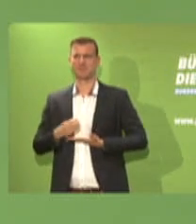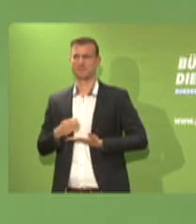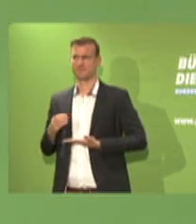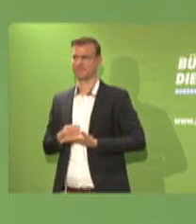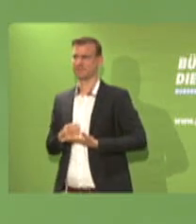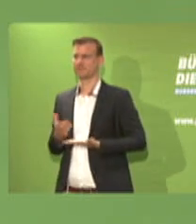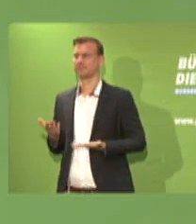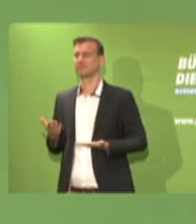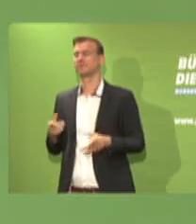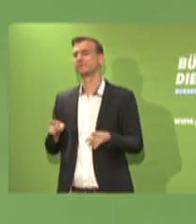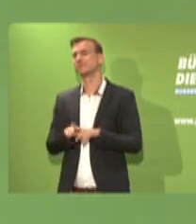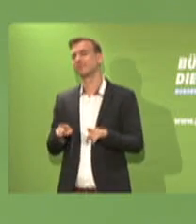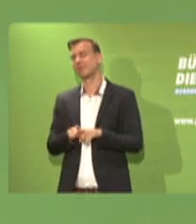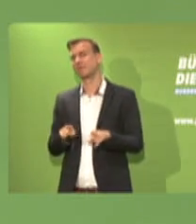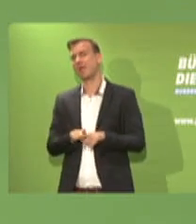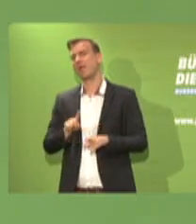Gleichwohl